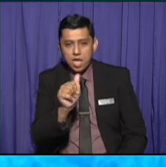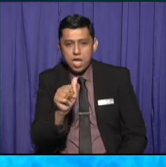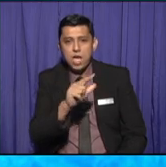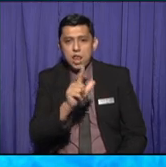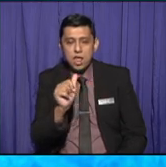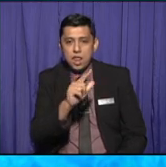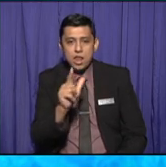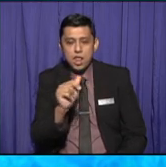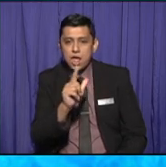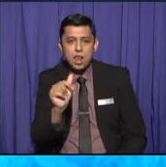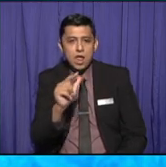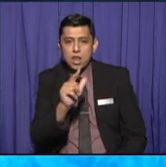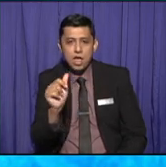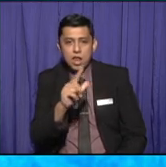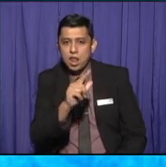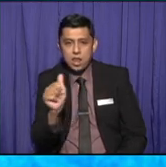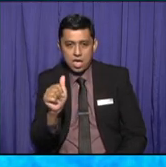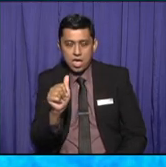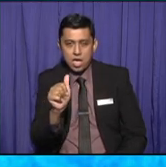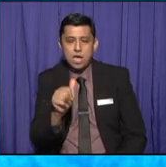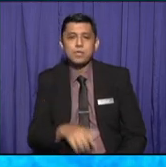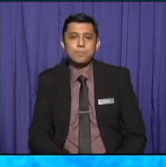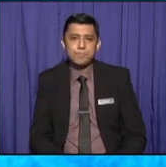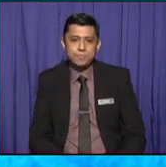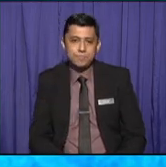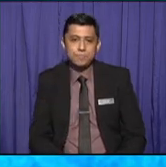la, la, la, la, la, la, la, la.